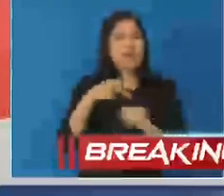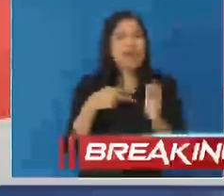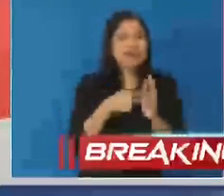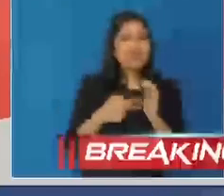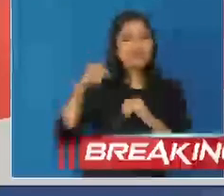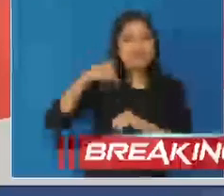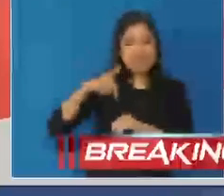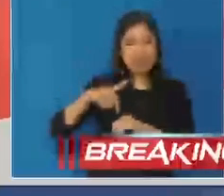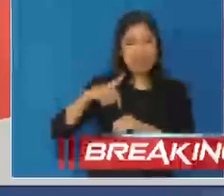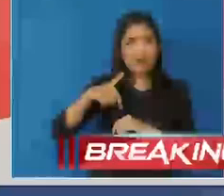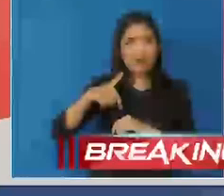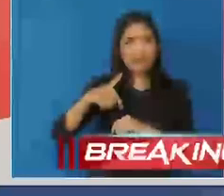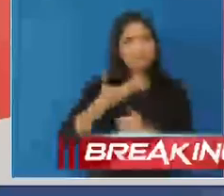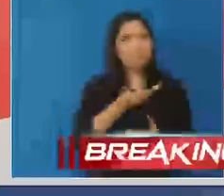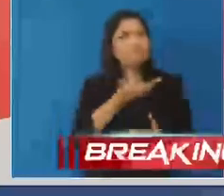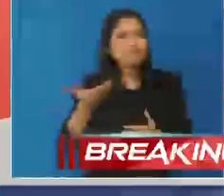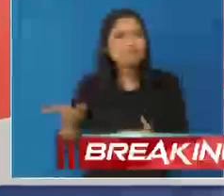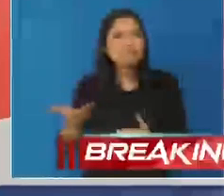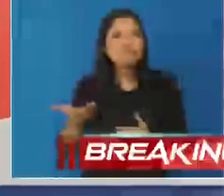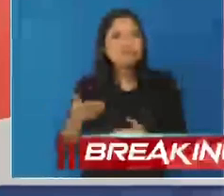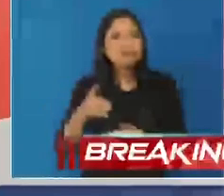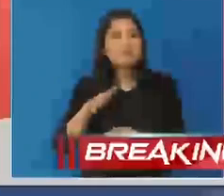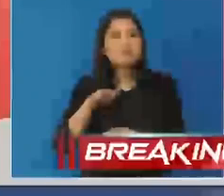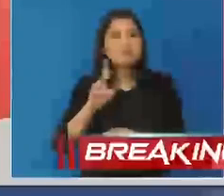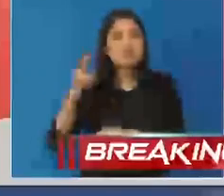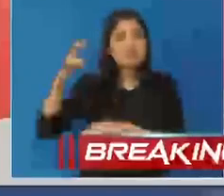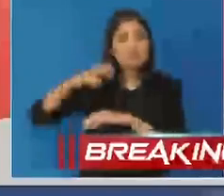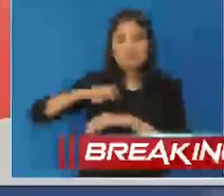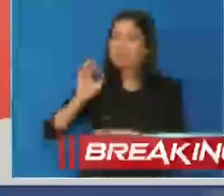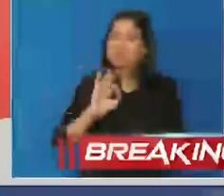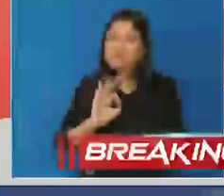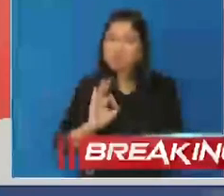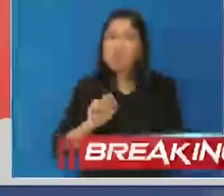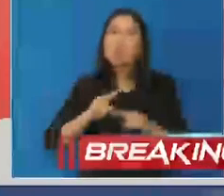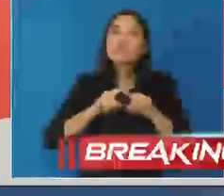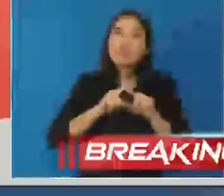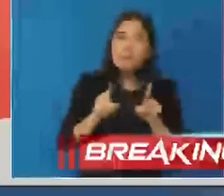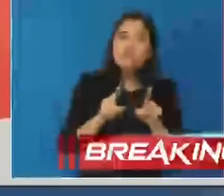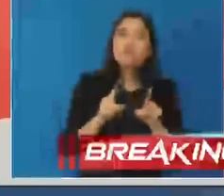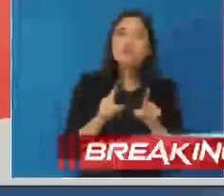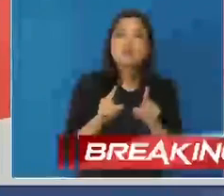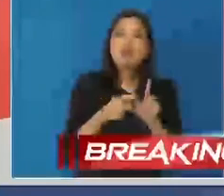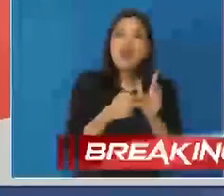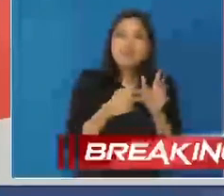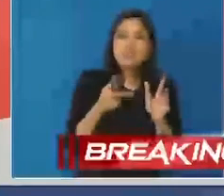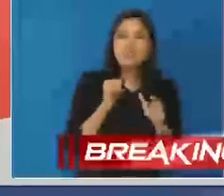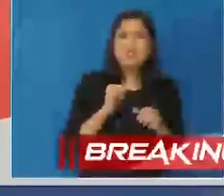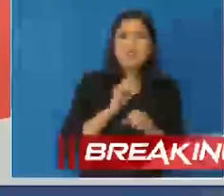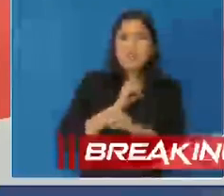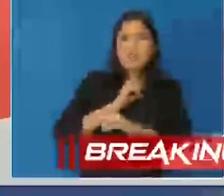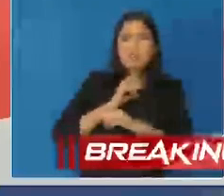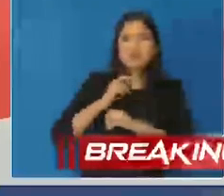bisa dikatakan Anda saudara sedang tidak terinfeksi tapi bukan berarti kebal